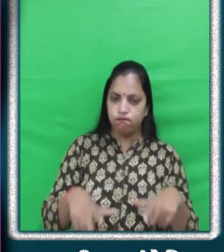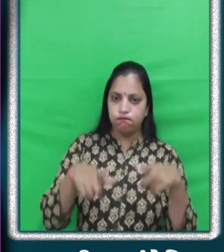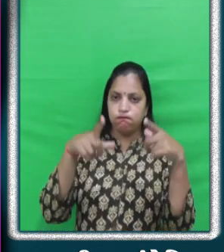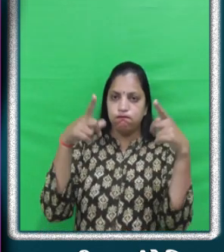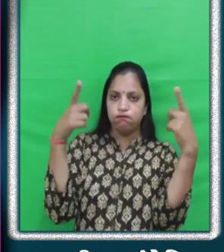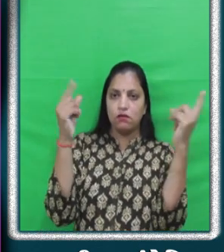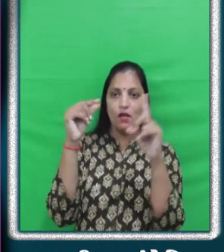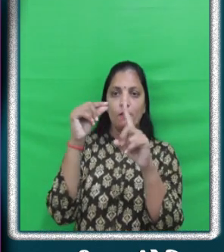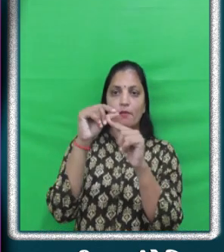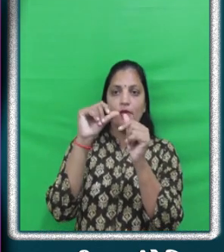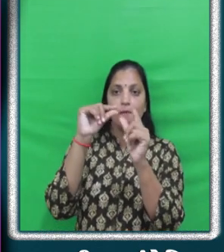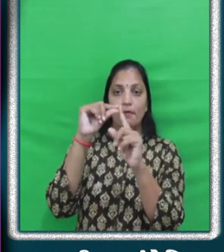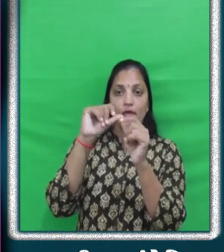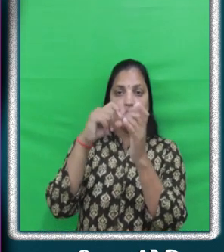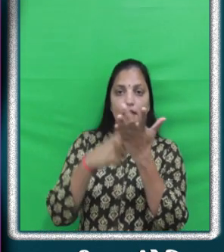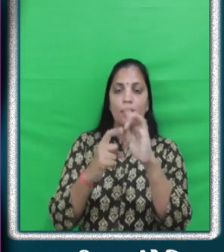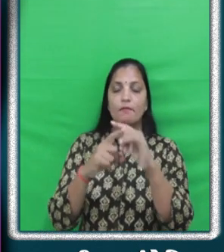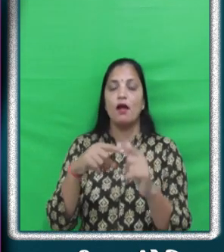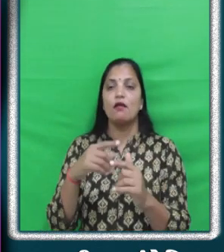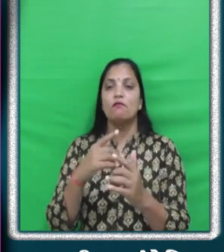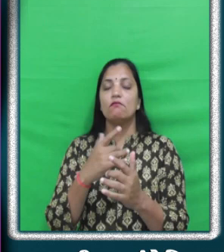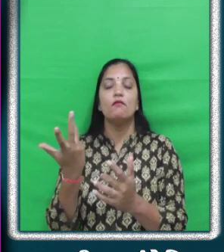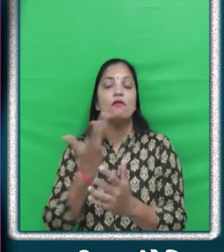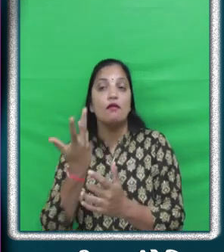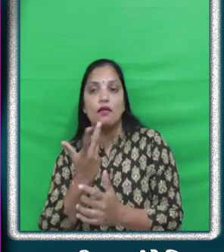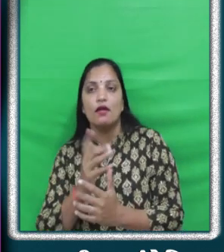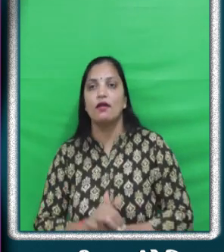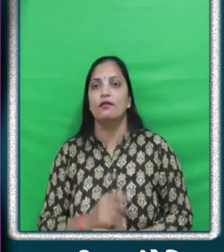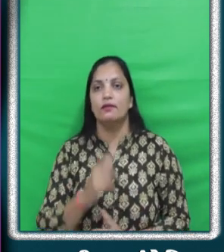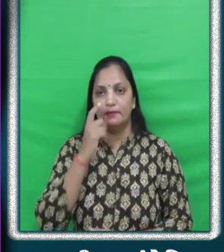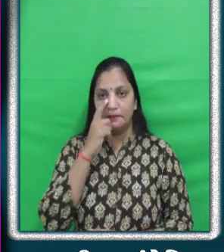વનસ્પતિ કયા કયા અંગો ધરાવે છે?